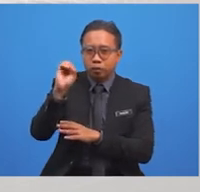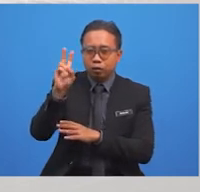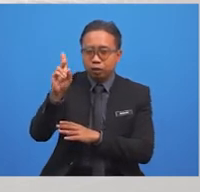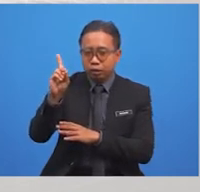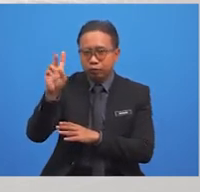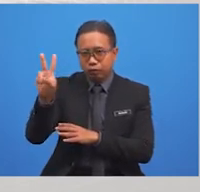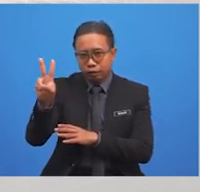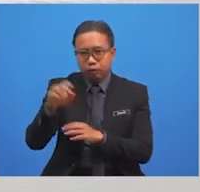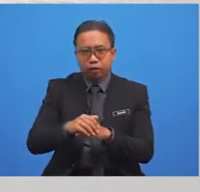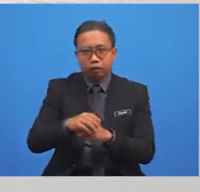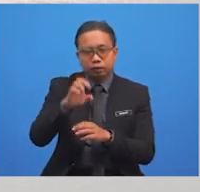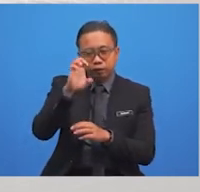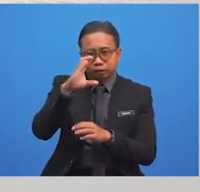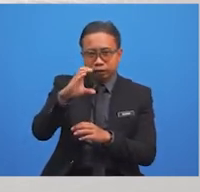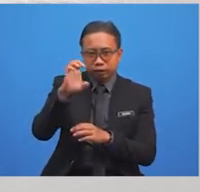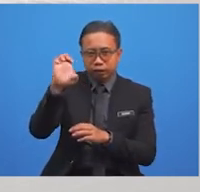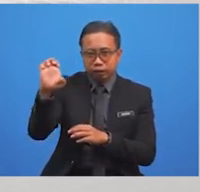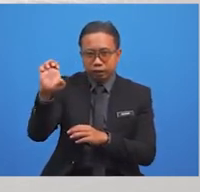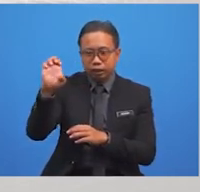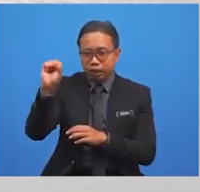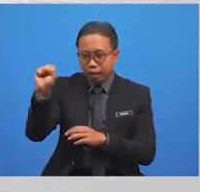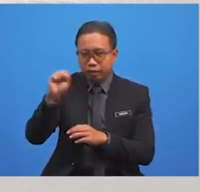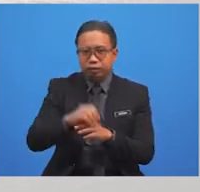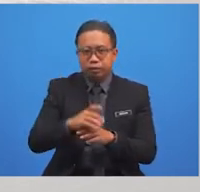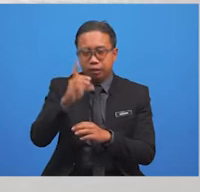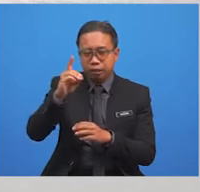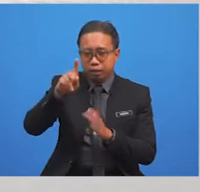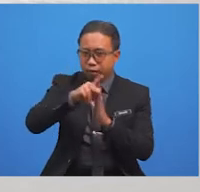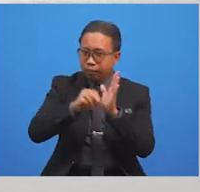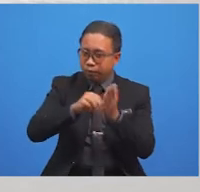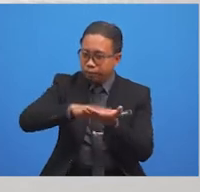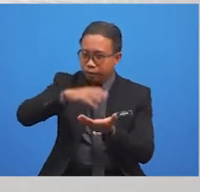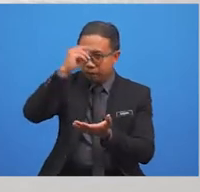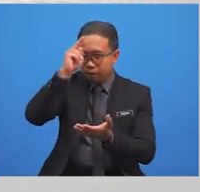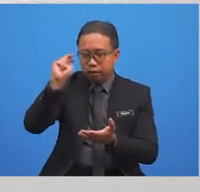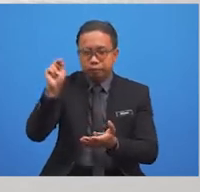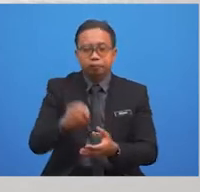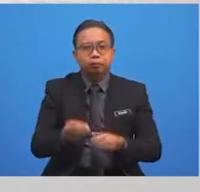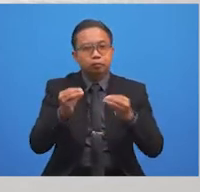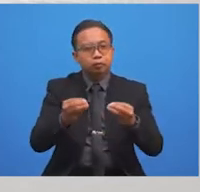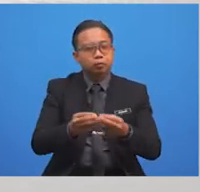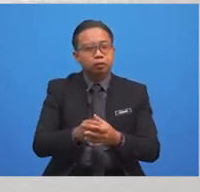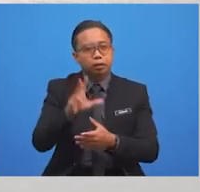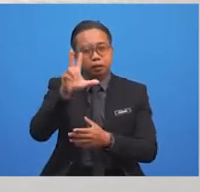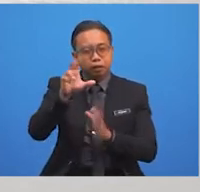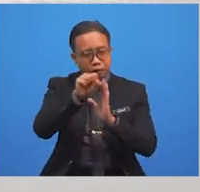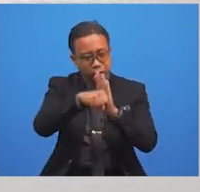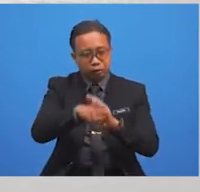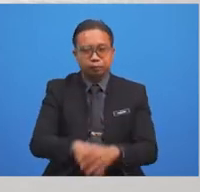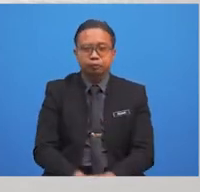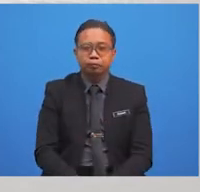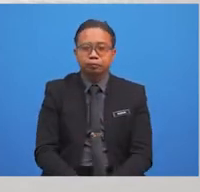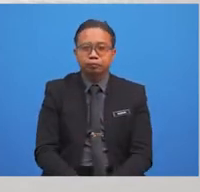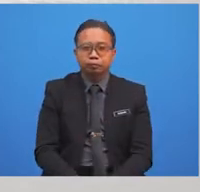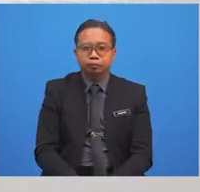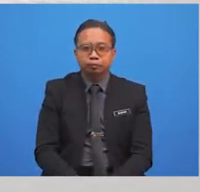biodiversiti. C, ekosistem. D, pembelajaran. Cikgu beri masa 3 saat dari